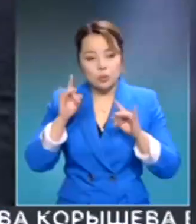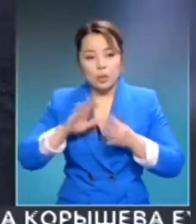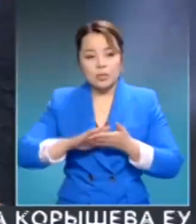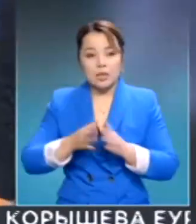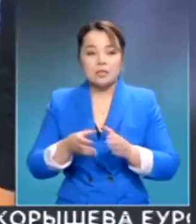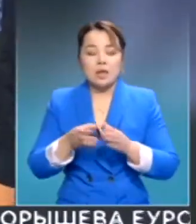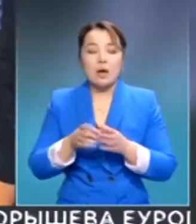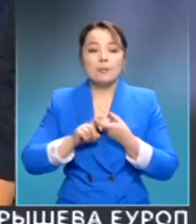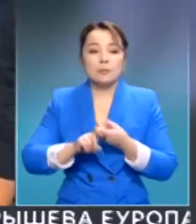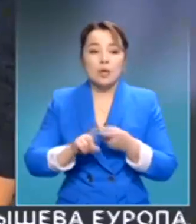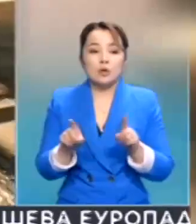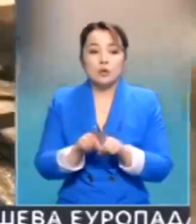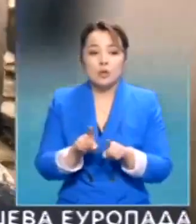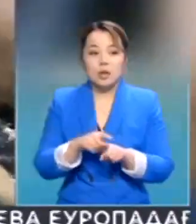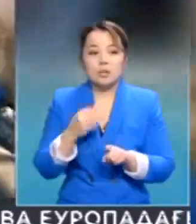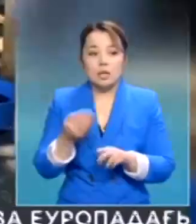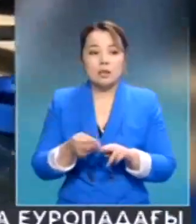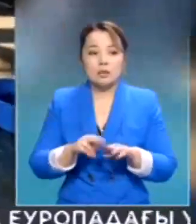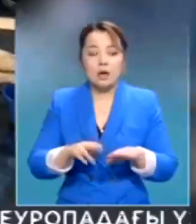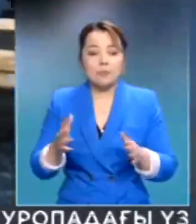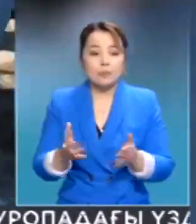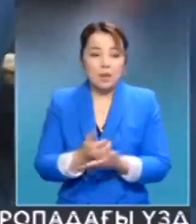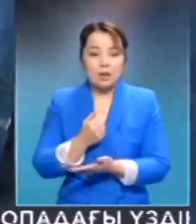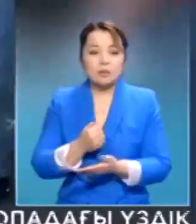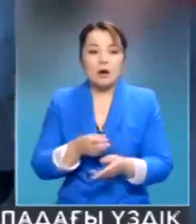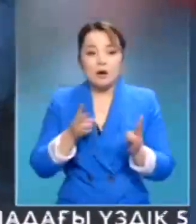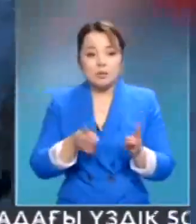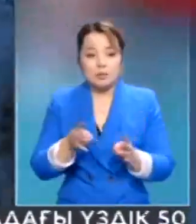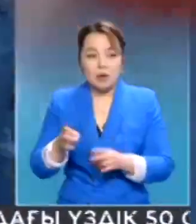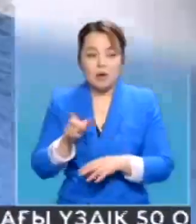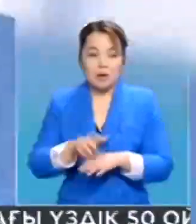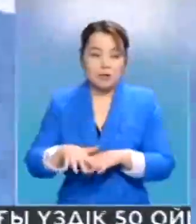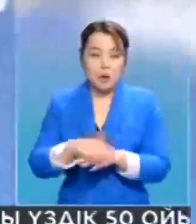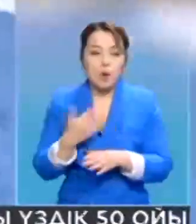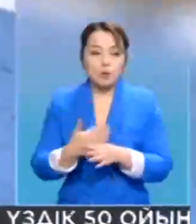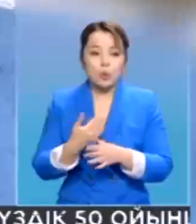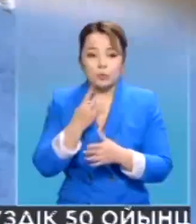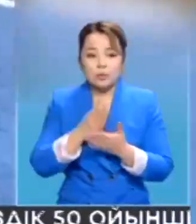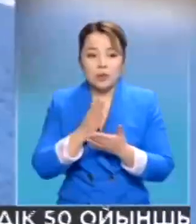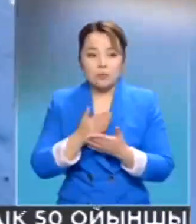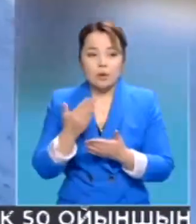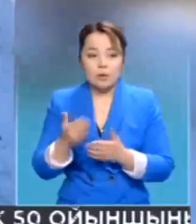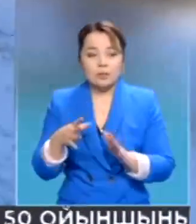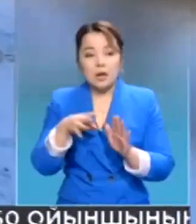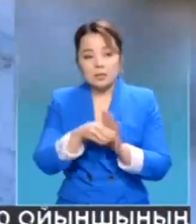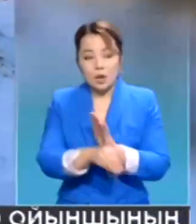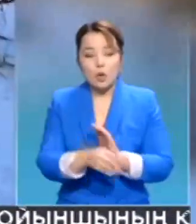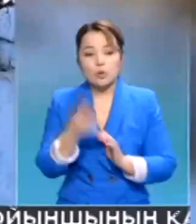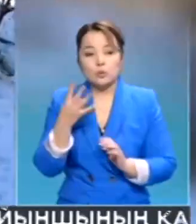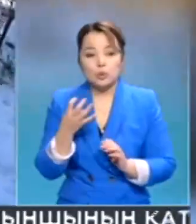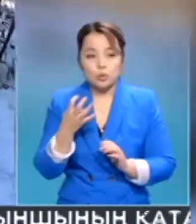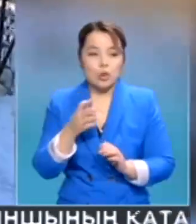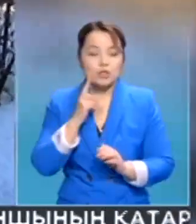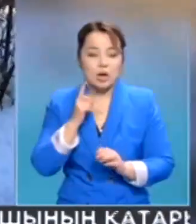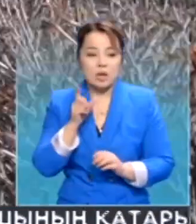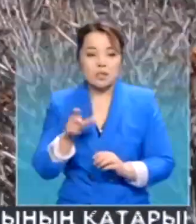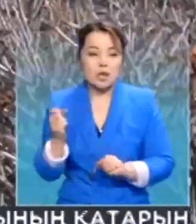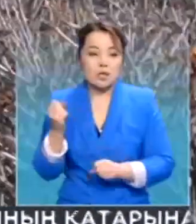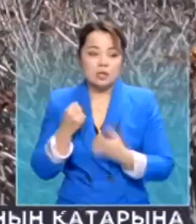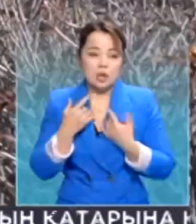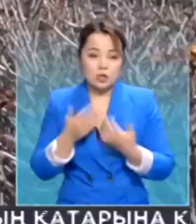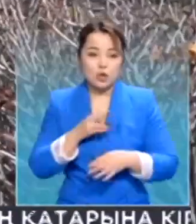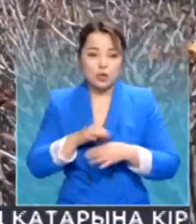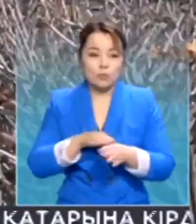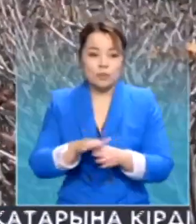мен пандемия кезінде де сол жерден табылып апаттан зардап шеккендерге көмектесті. Қазір олардың қатары 400 жаспен толығып отыр.